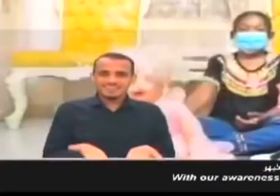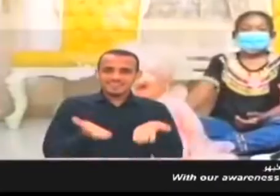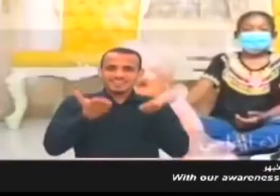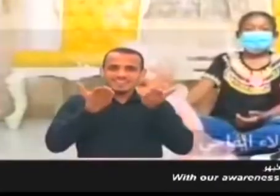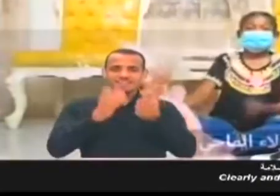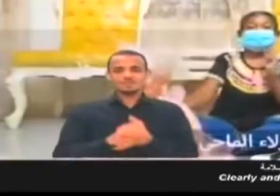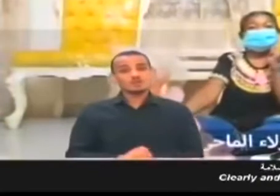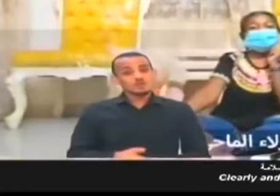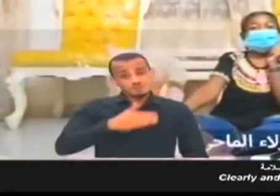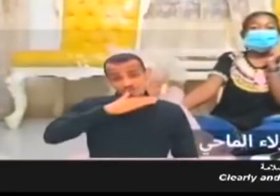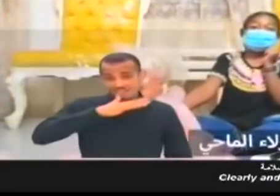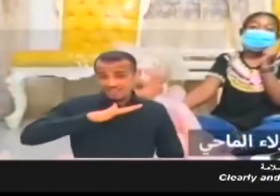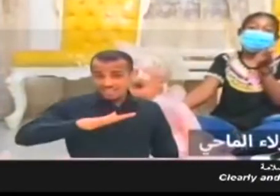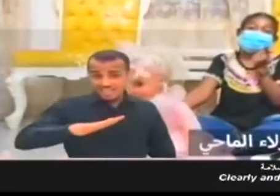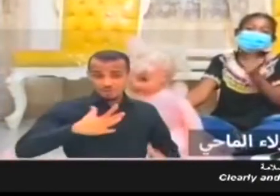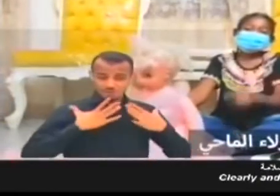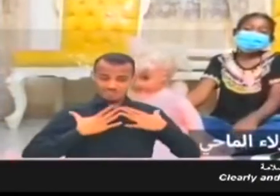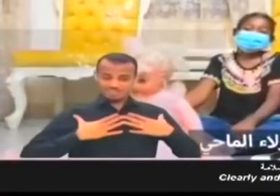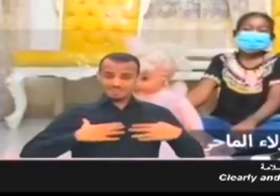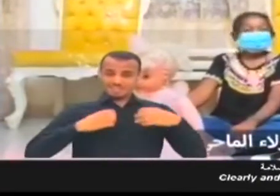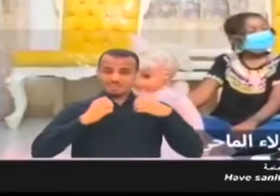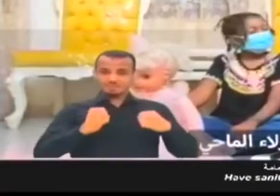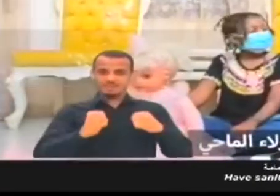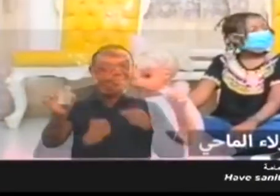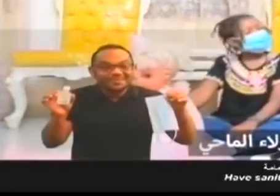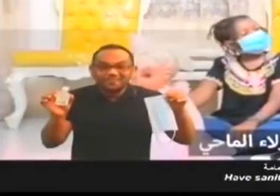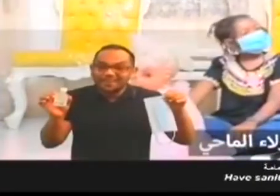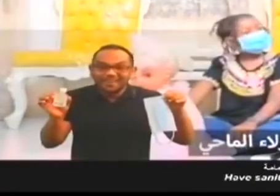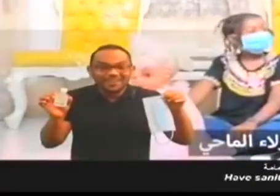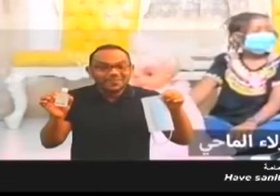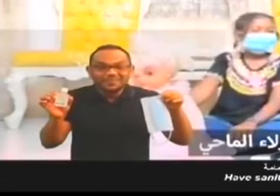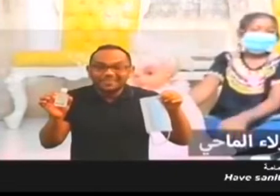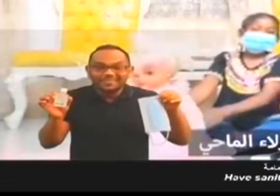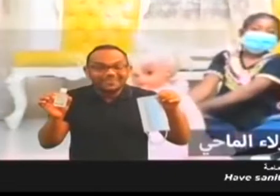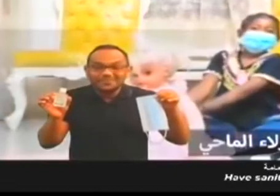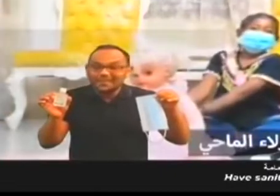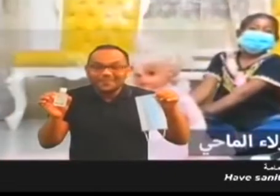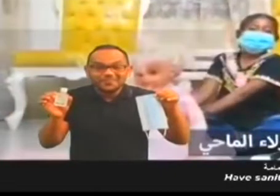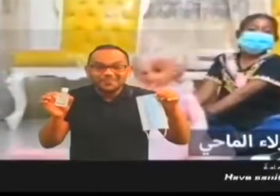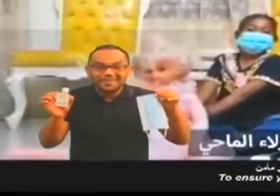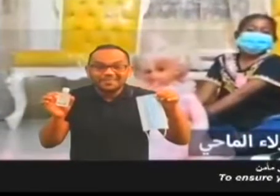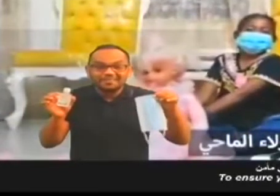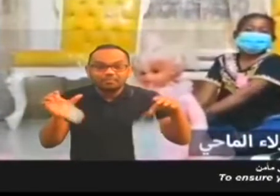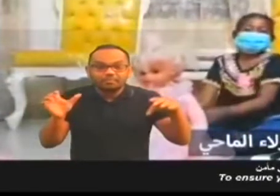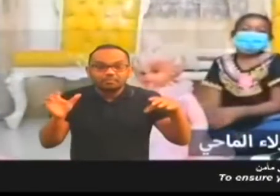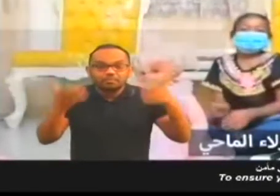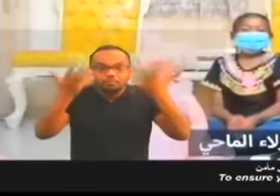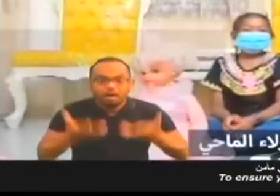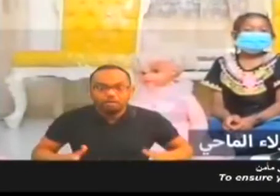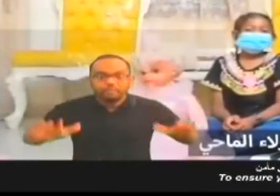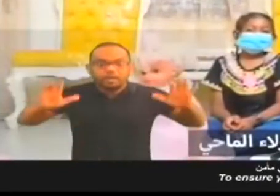بس راحة والسلامة المعقل والكمامة معاهم انت في